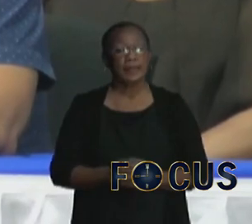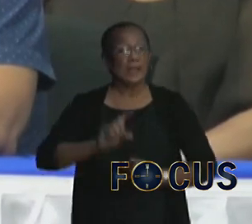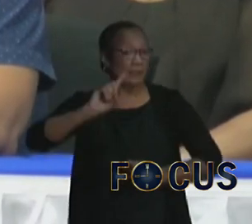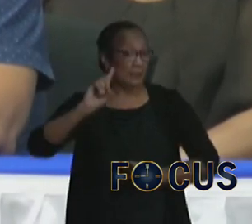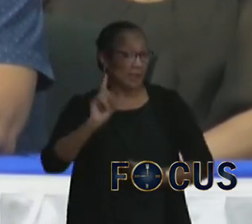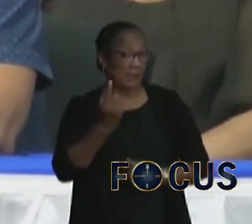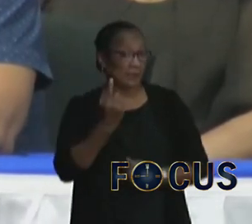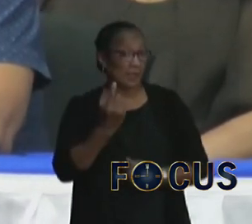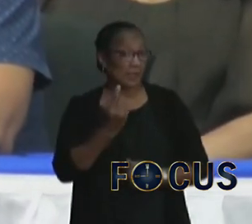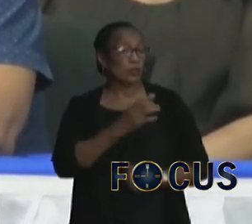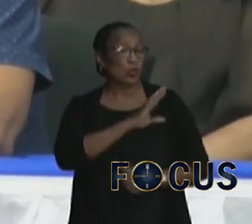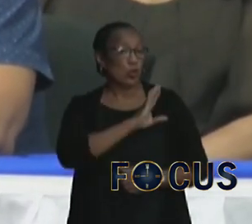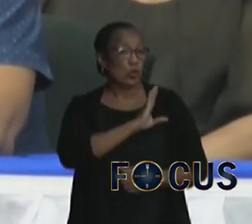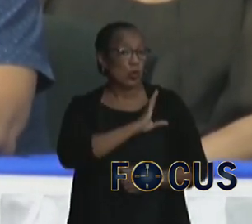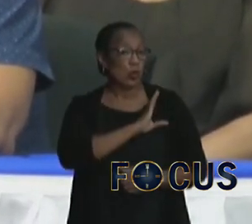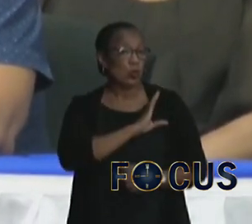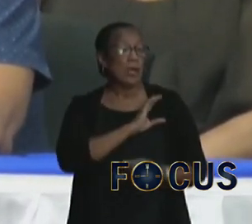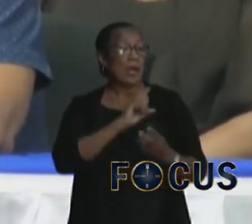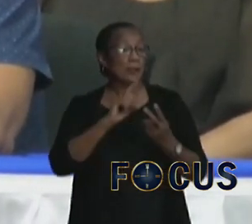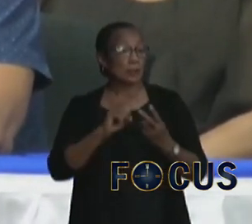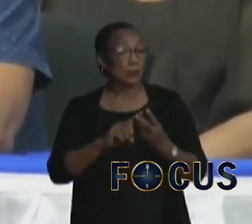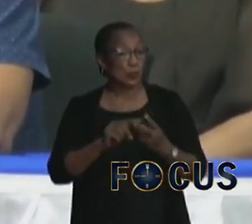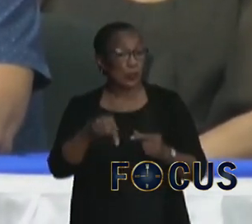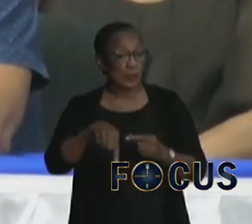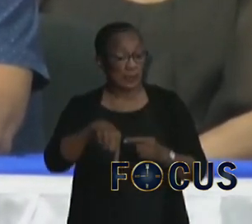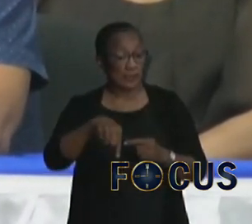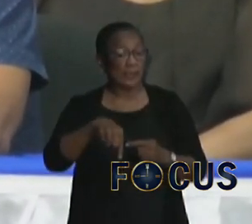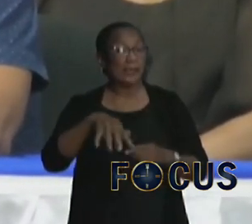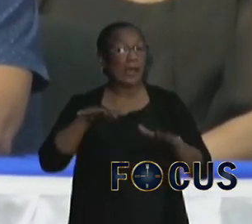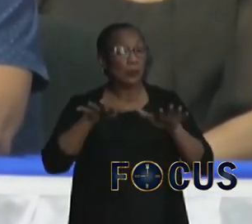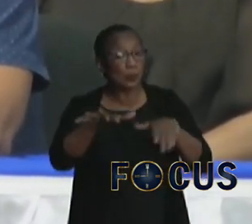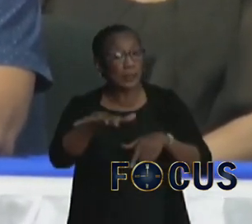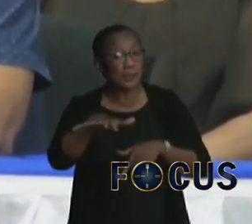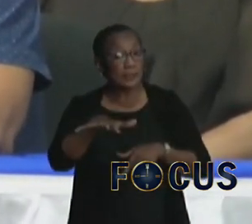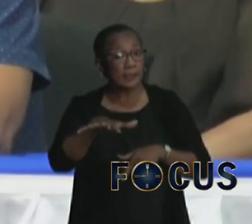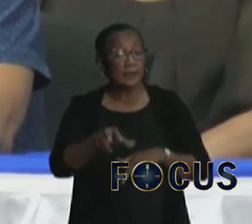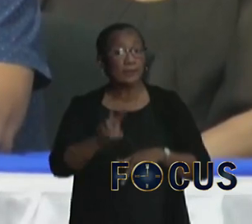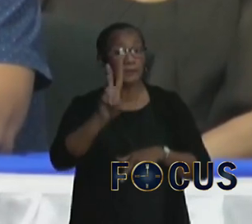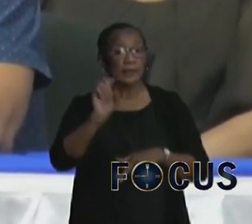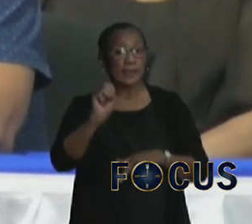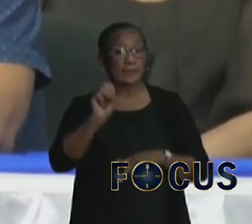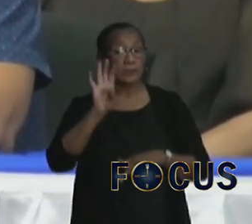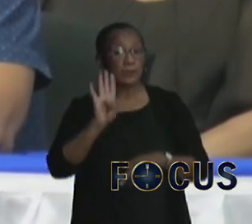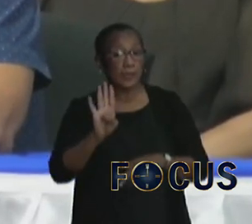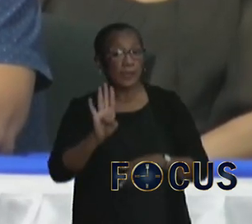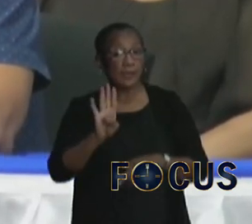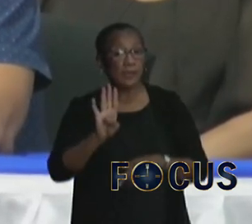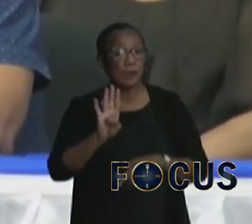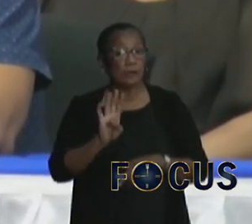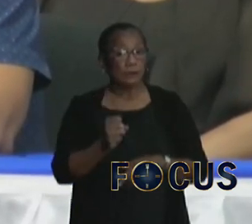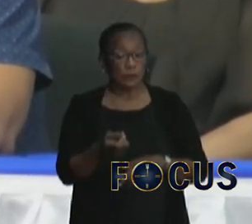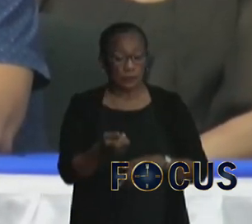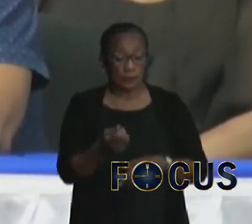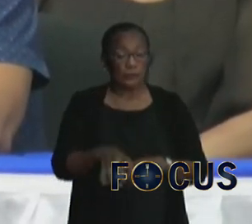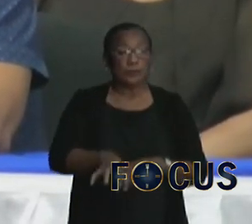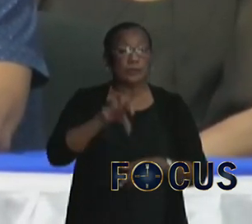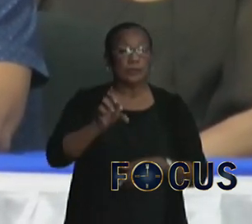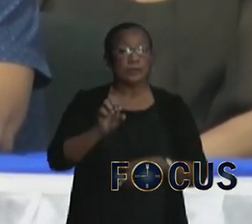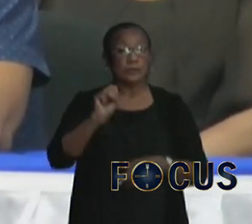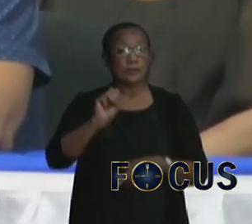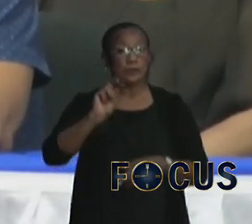Daarnaast heb ik nog als tweede pet op, de VSB is de beheerder van het SUFO-SUFonds.